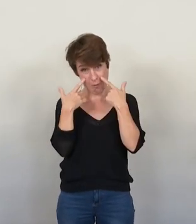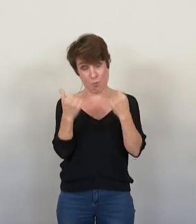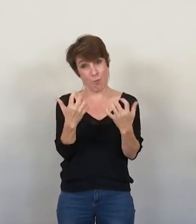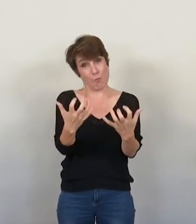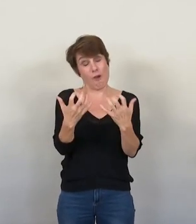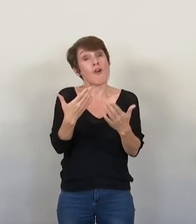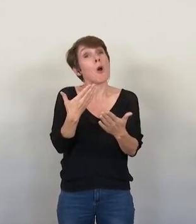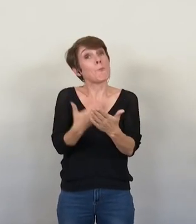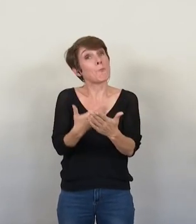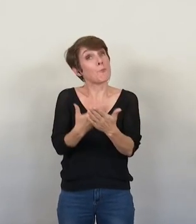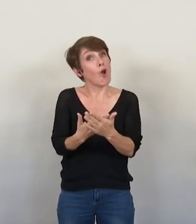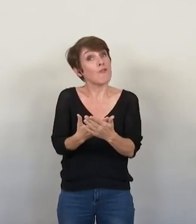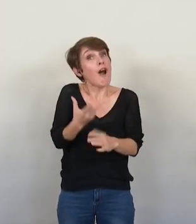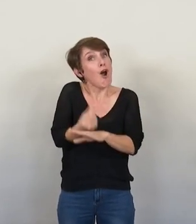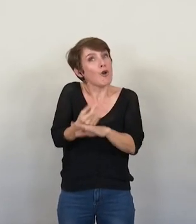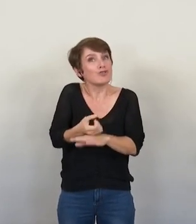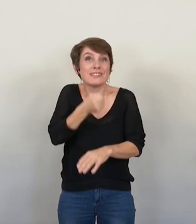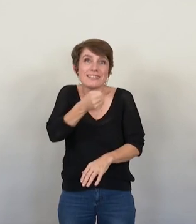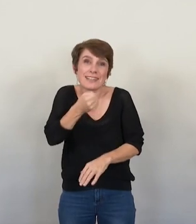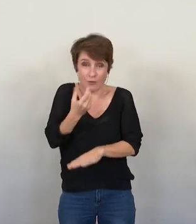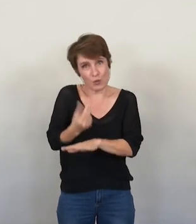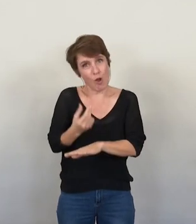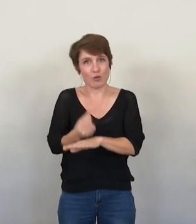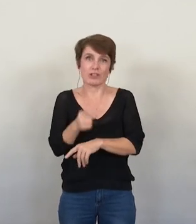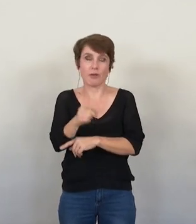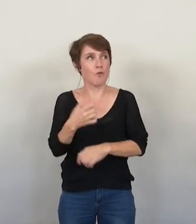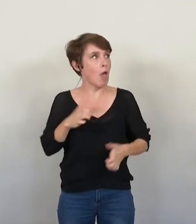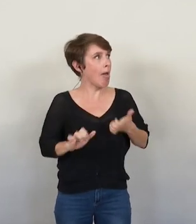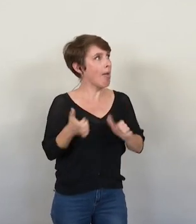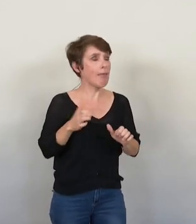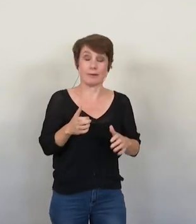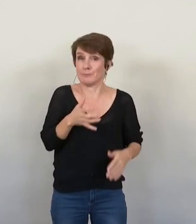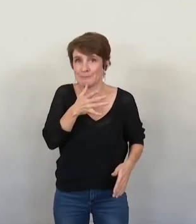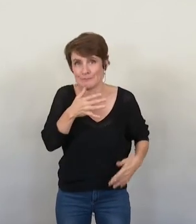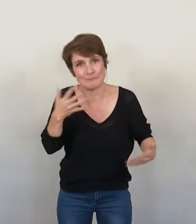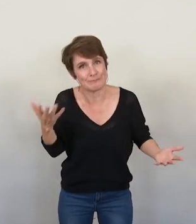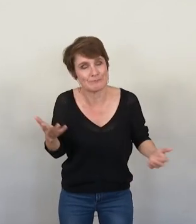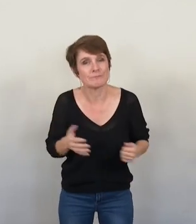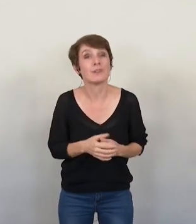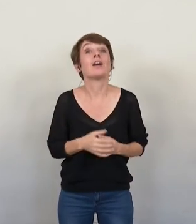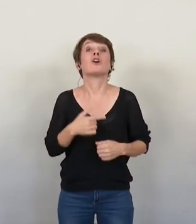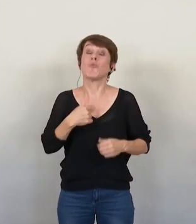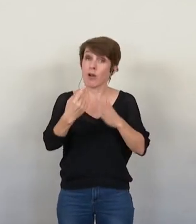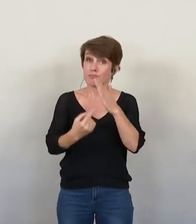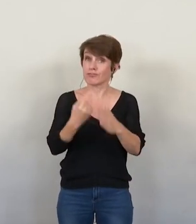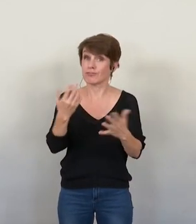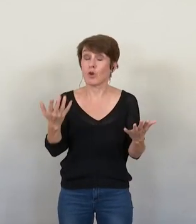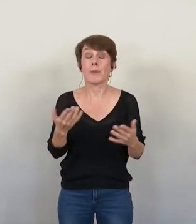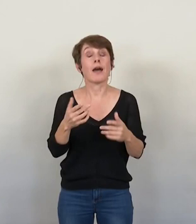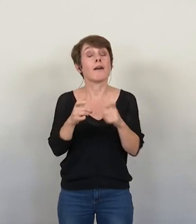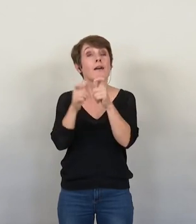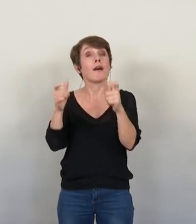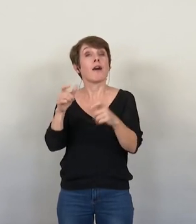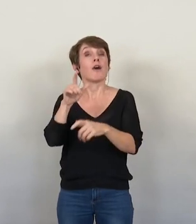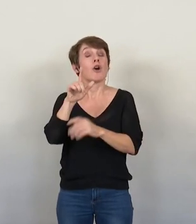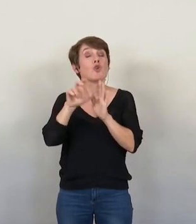enregistré ce qui évidemment je comprends vous met certainement mal à l'aise alors je le repose ici Grenoble habitat c'est quoi c'est une